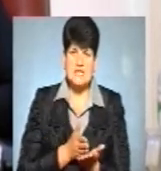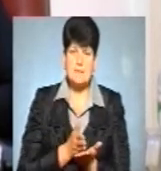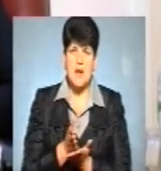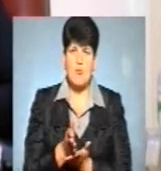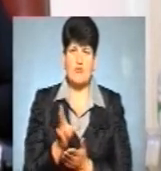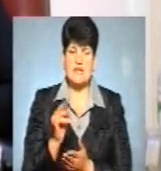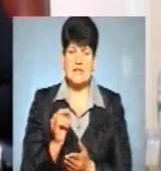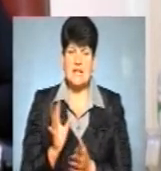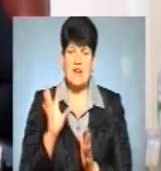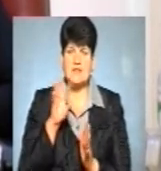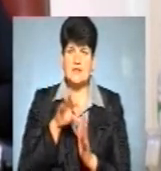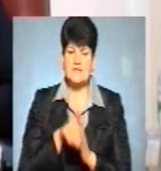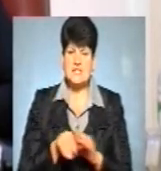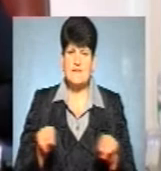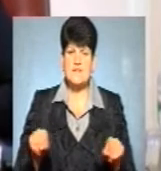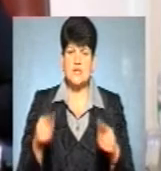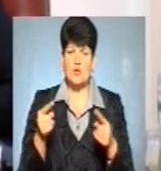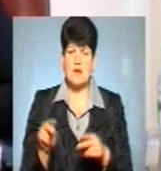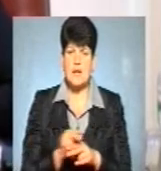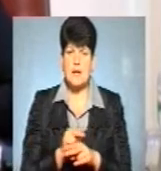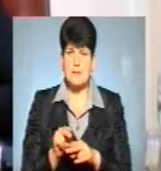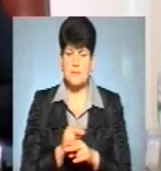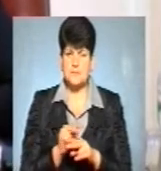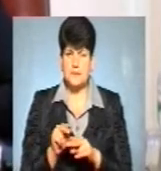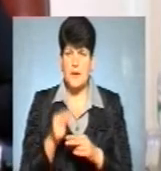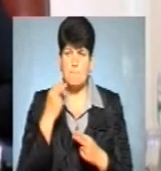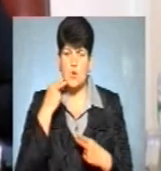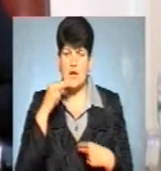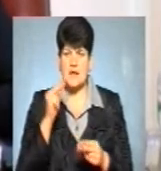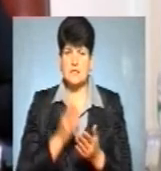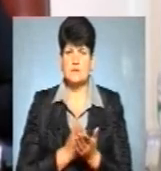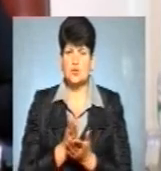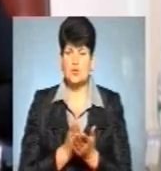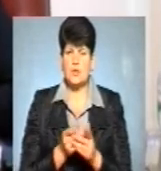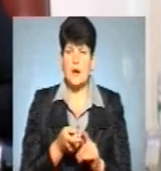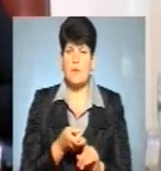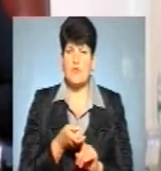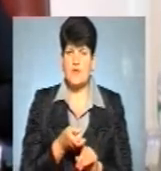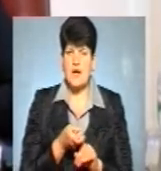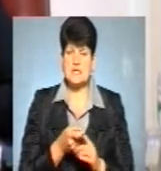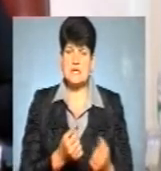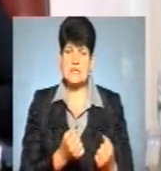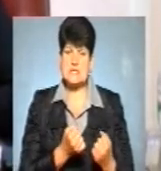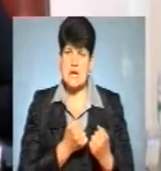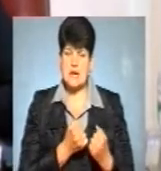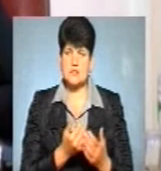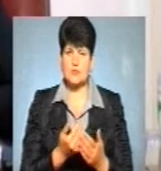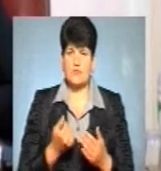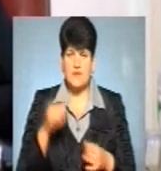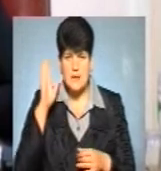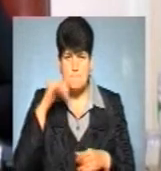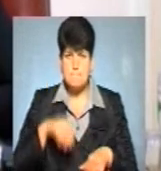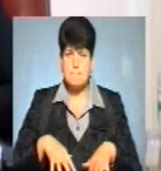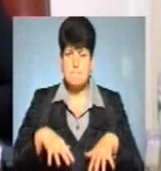на інвестиції у відновлення і покращення всієї інфраструктури, яка пов'язана з захистом від паводків,